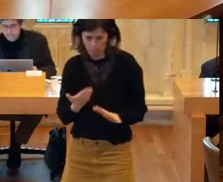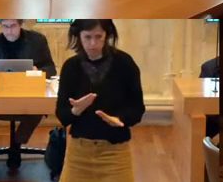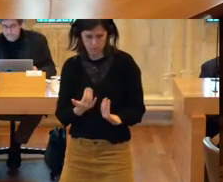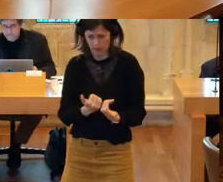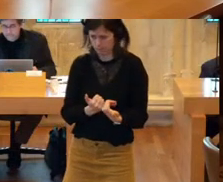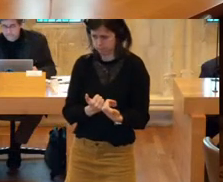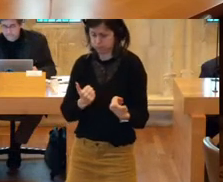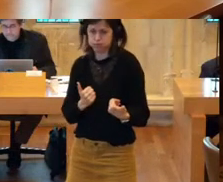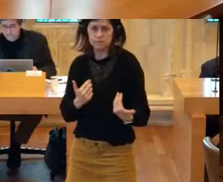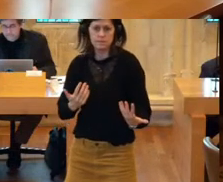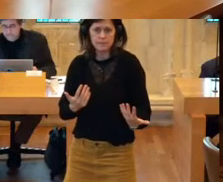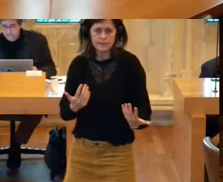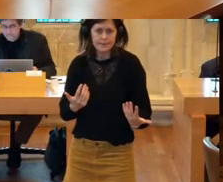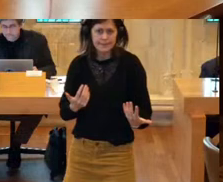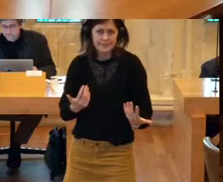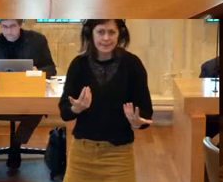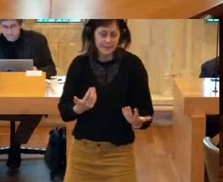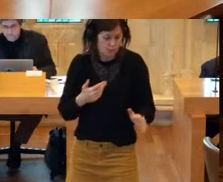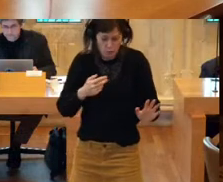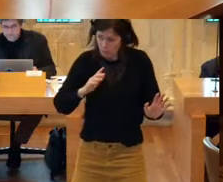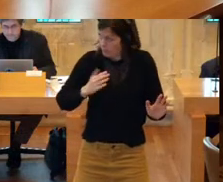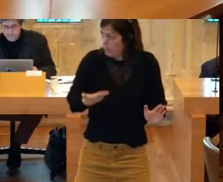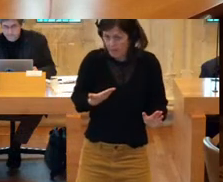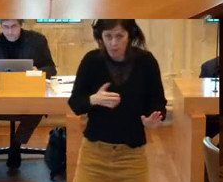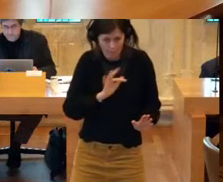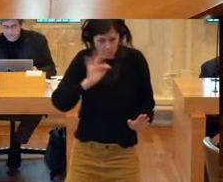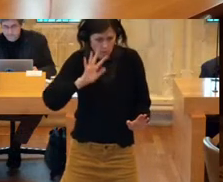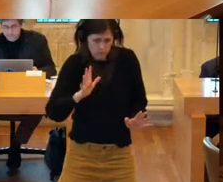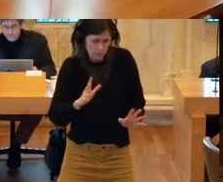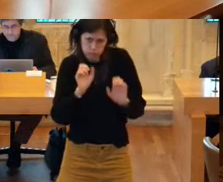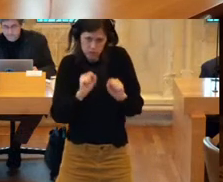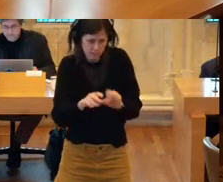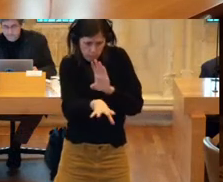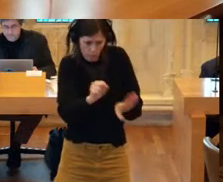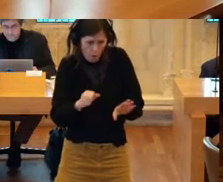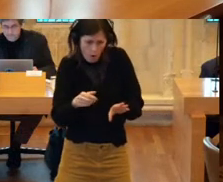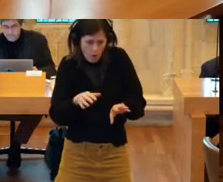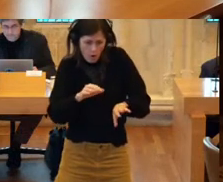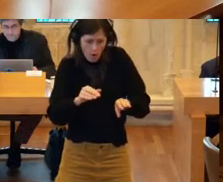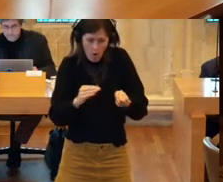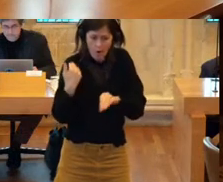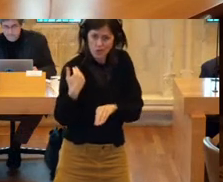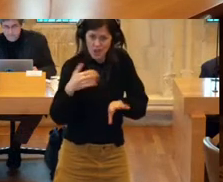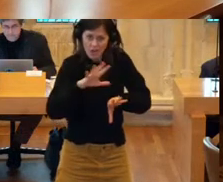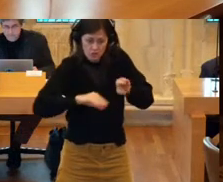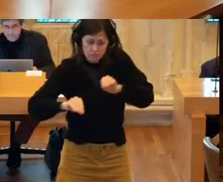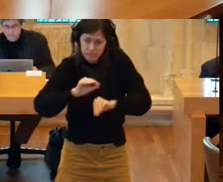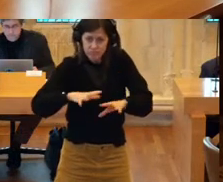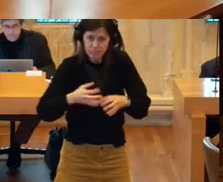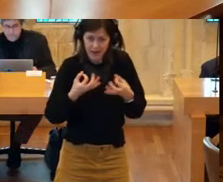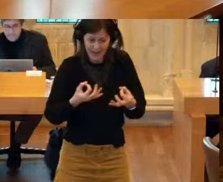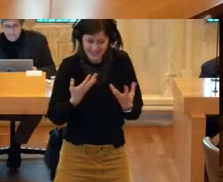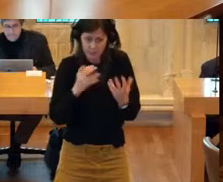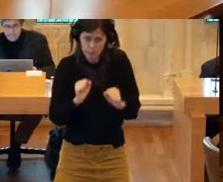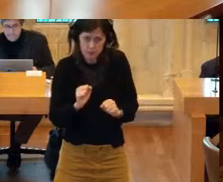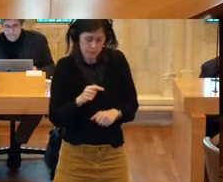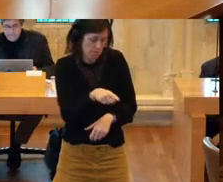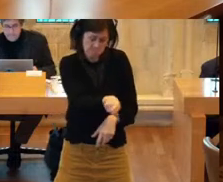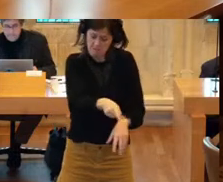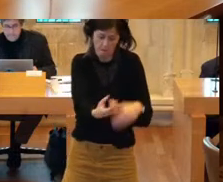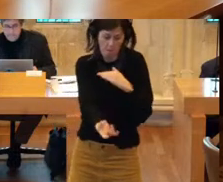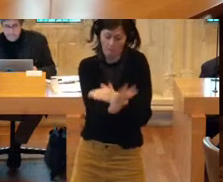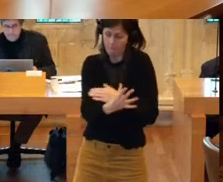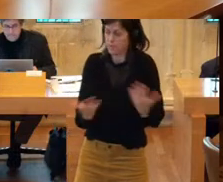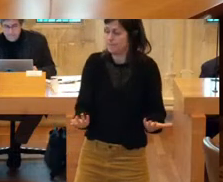Effectivement, la possibilité qui leur serait offerte aujourd'hui pour une prise en charge, j'allais dire, classique. Voilà, c'est le fond du problème